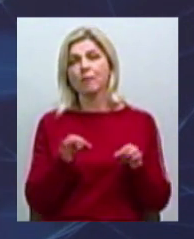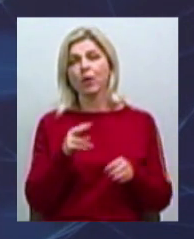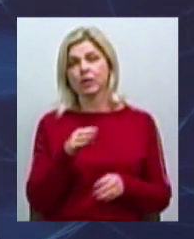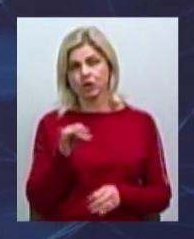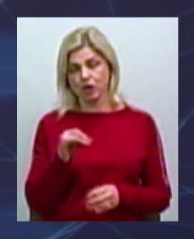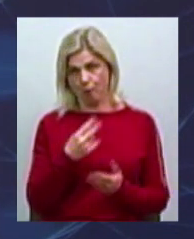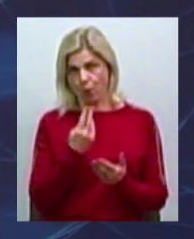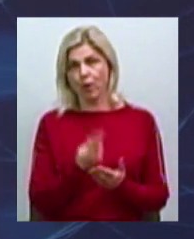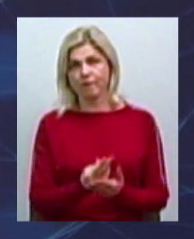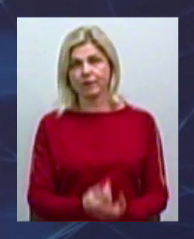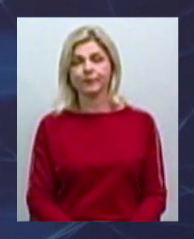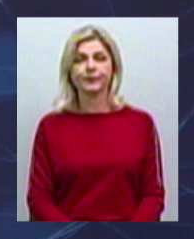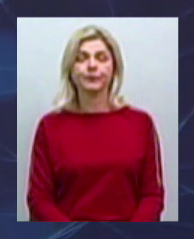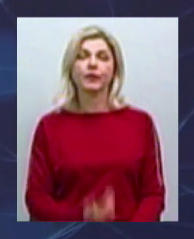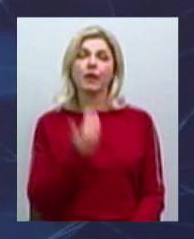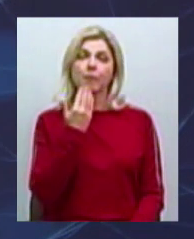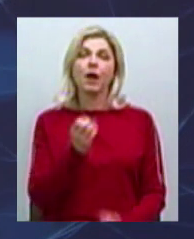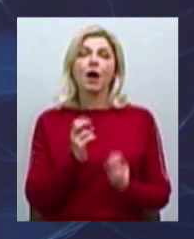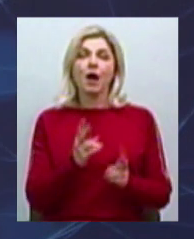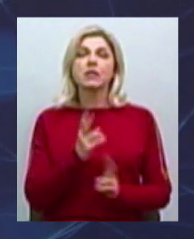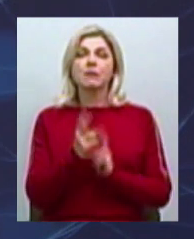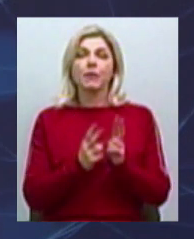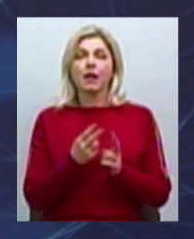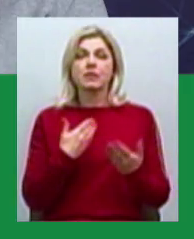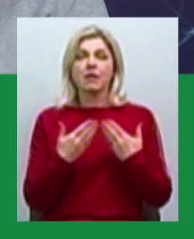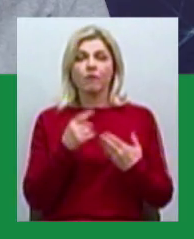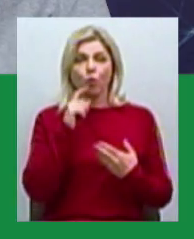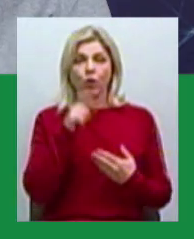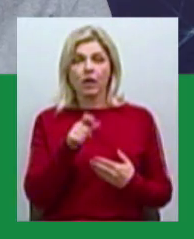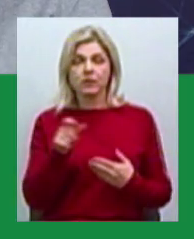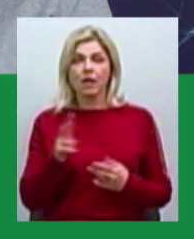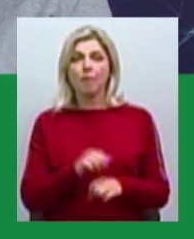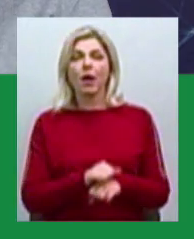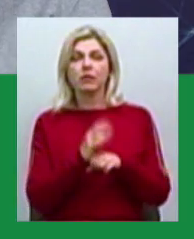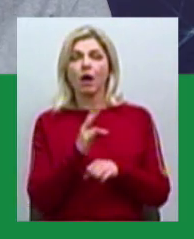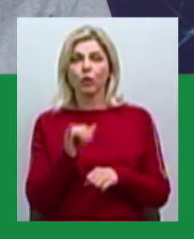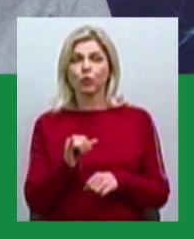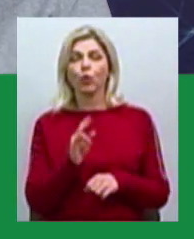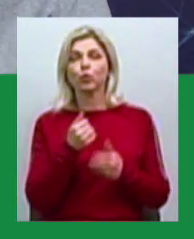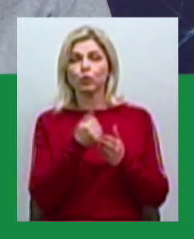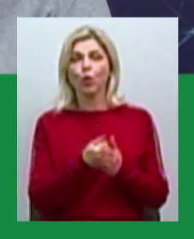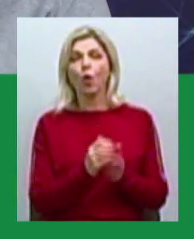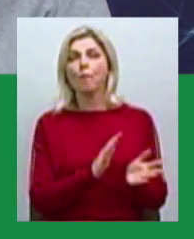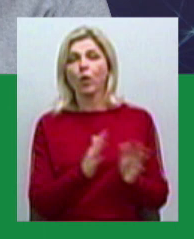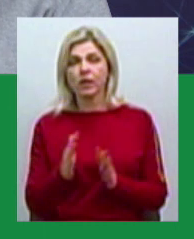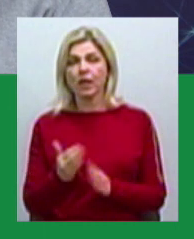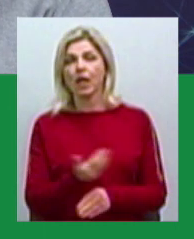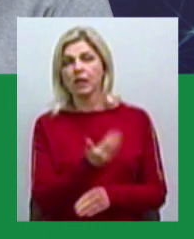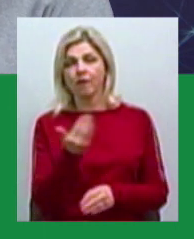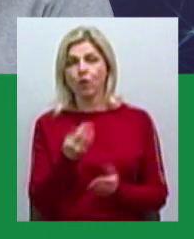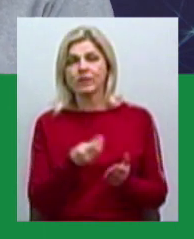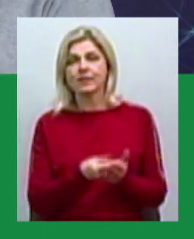прояви. Як ви вважаєте, змінилося ставлення українців до Майдану як такого, до подій, до його цінностей? За